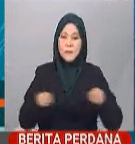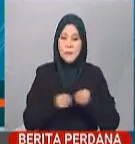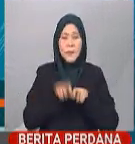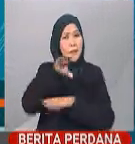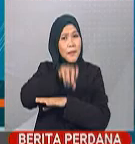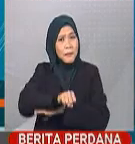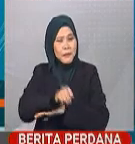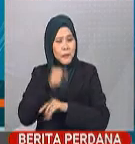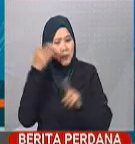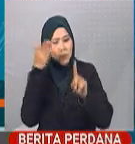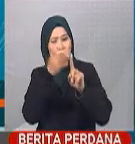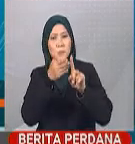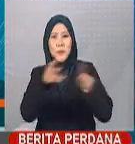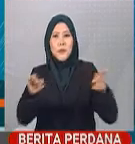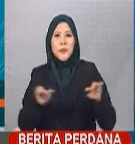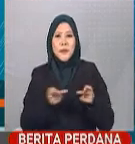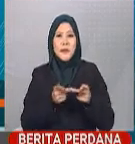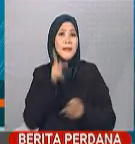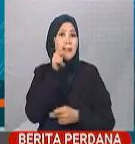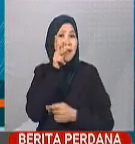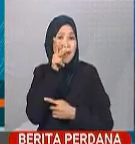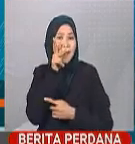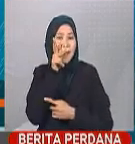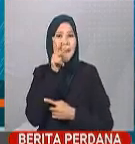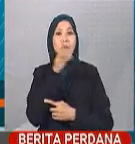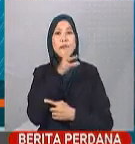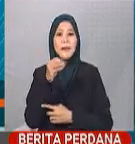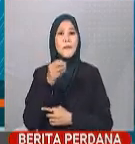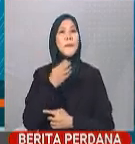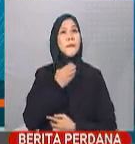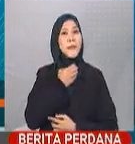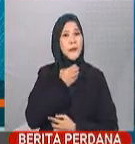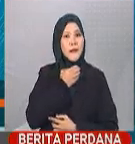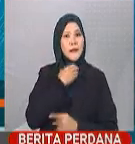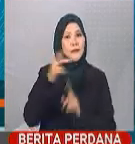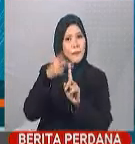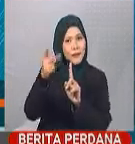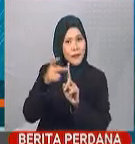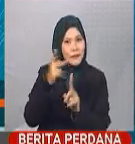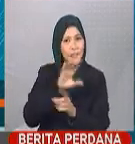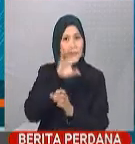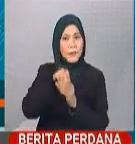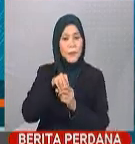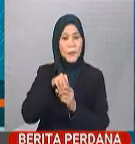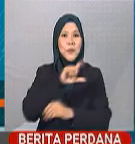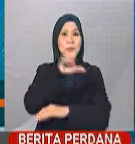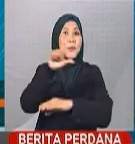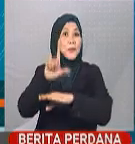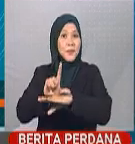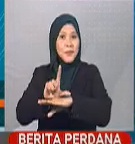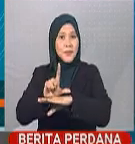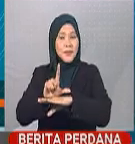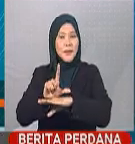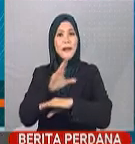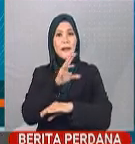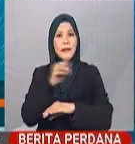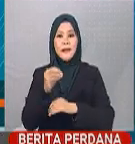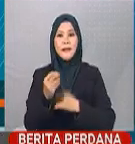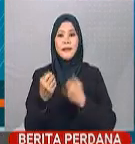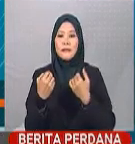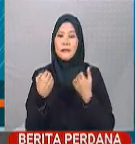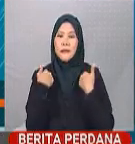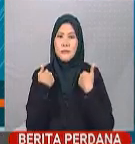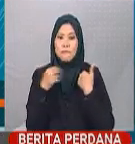ini lebih tertumpu di sekitar negeri Kedah, pedalaman negeri Perak, negeri Pulau Pinang termasuklah di Pulau Langkawi serta di beberapa